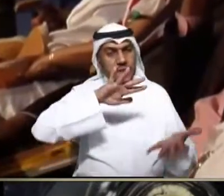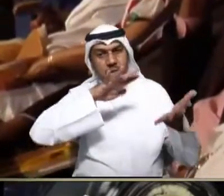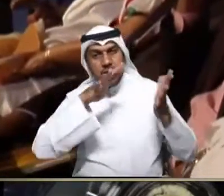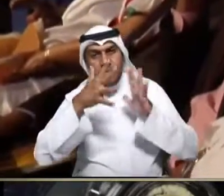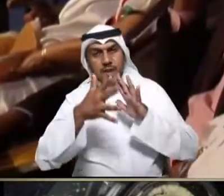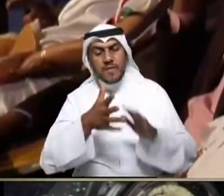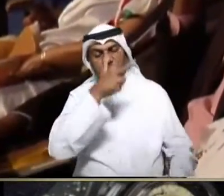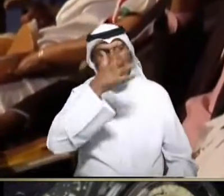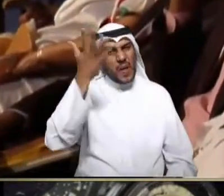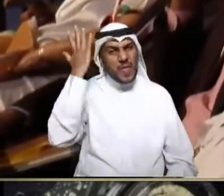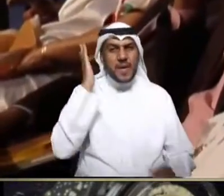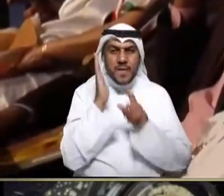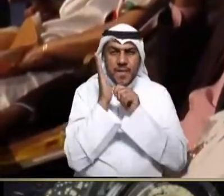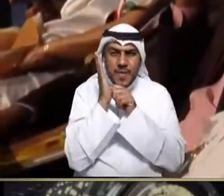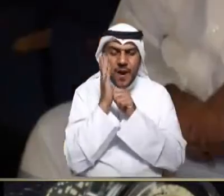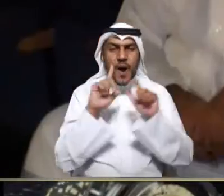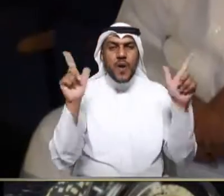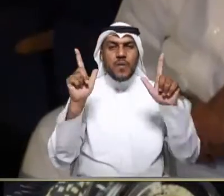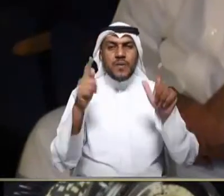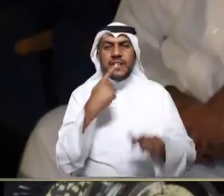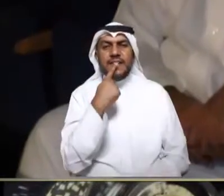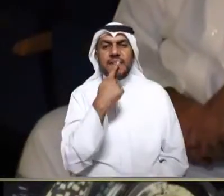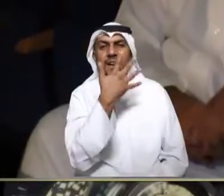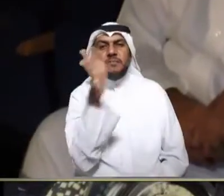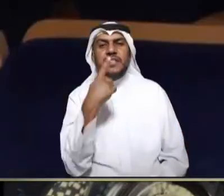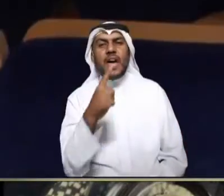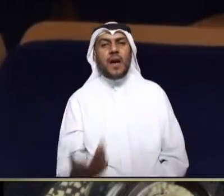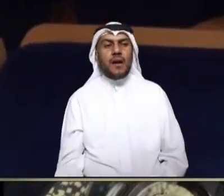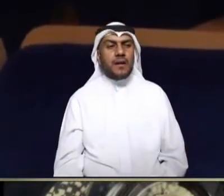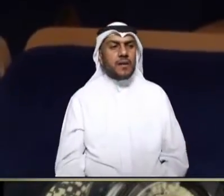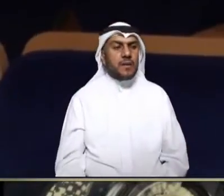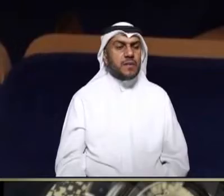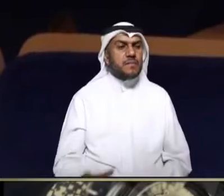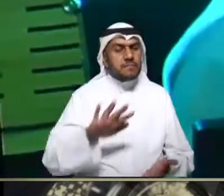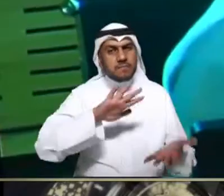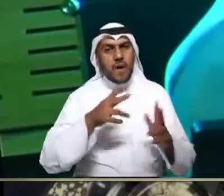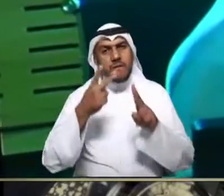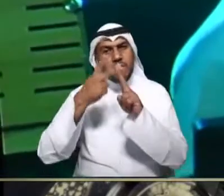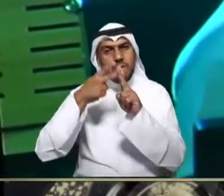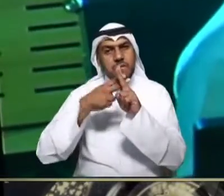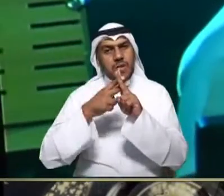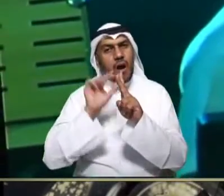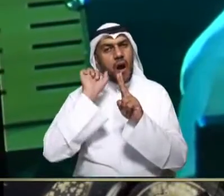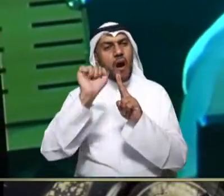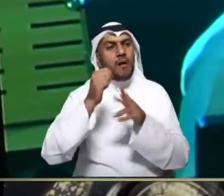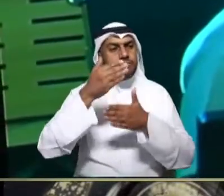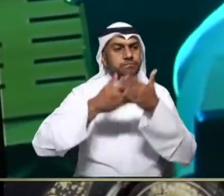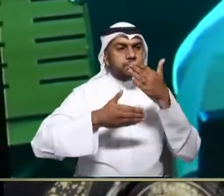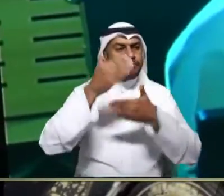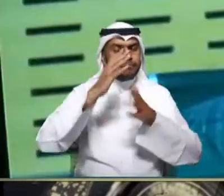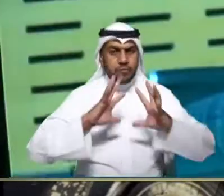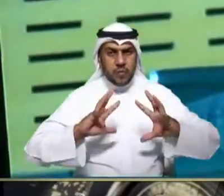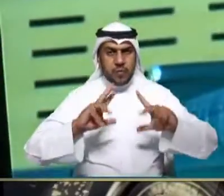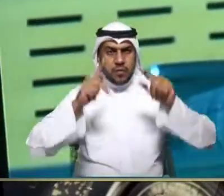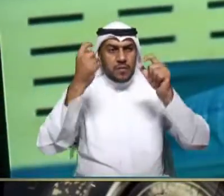الدول العربية وإنجازاته طوال 50 سنة، وآخرها البدء في بناء فندق للاتحاد وبعث أكاديمية